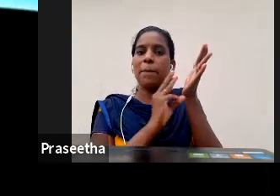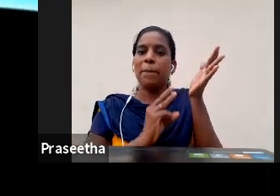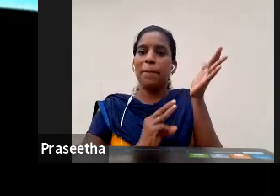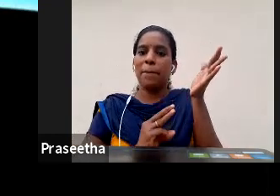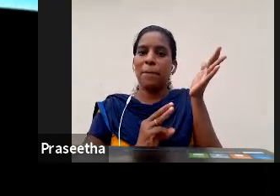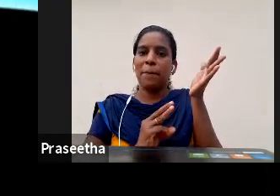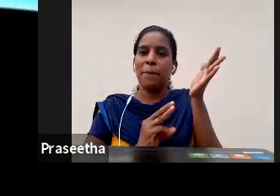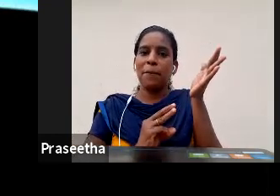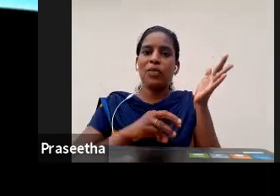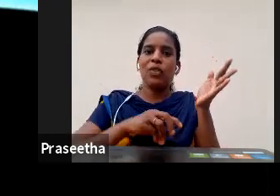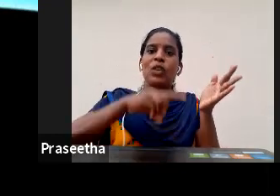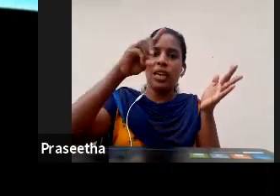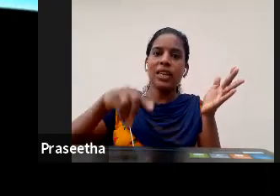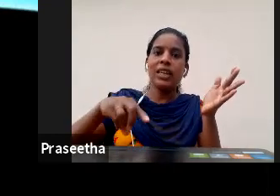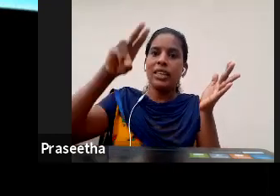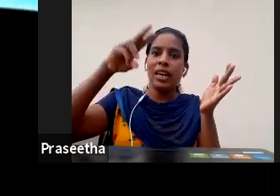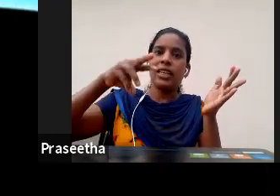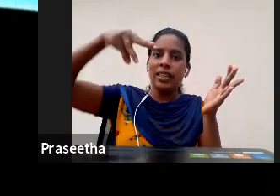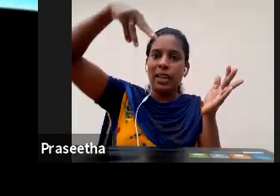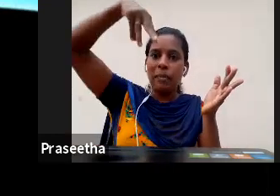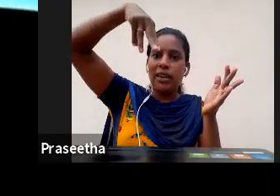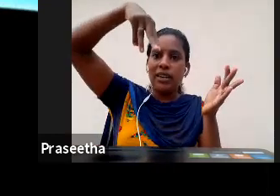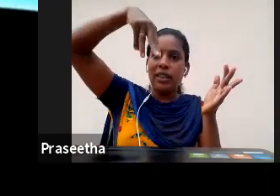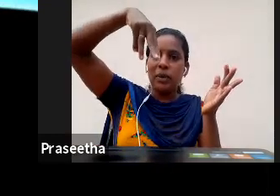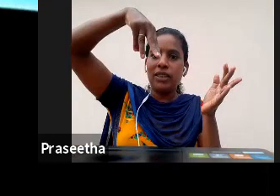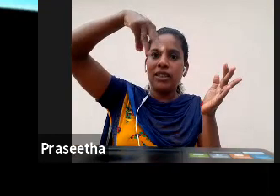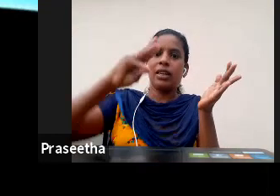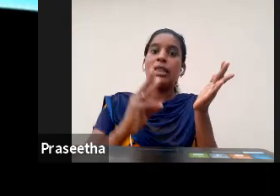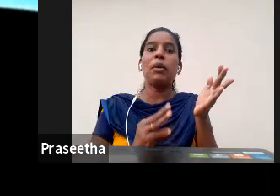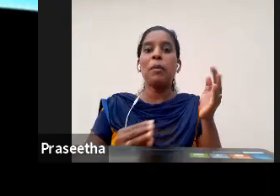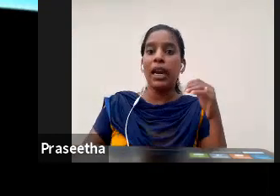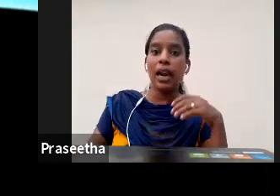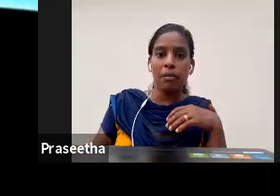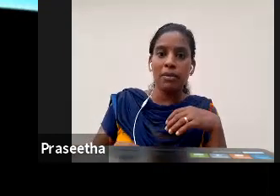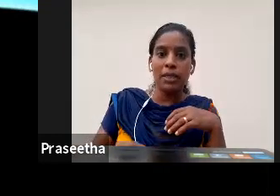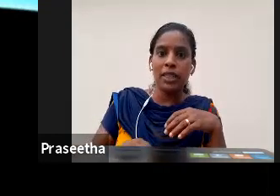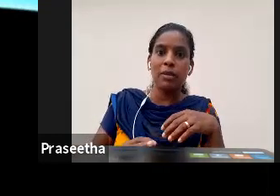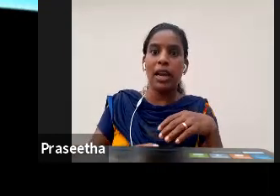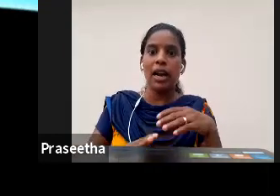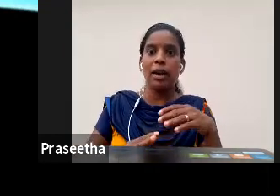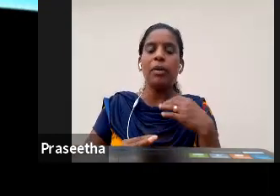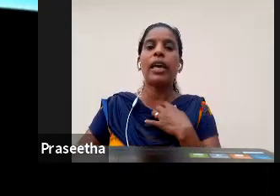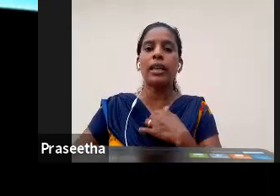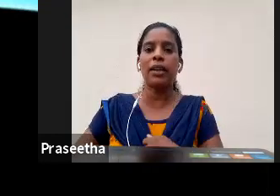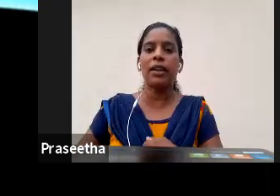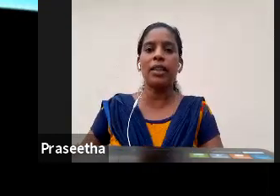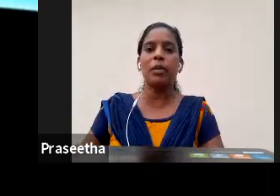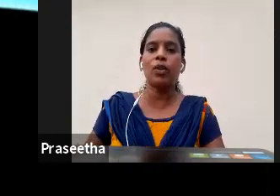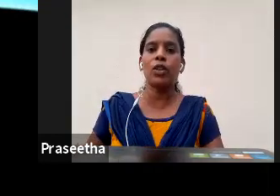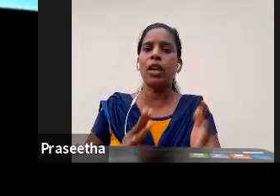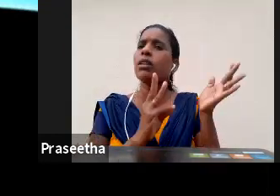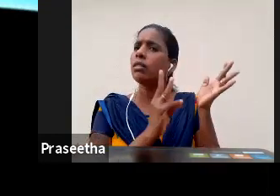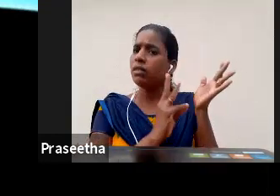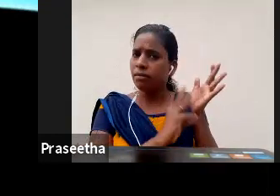എം. എന്നുവെച്ചാല് ഇതാണ് എം എന്ന് പറയുന്നത്, ഇതാണ് നമ്മുടെ മലയാളം സബ്ജക്റ്റ്, മലയാളം. ഇത് ഏതാ പീരീഡ് എന്ന്